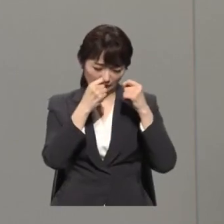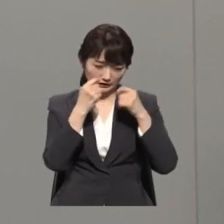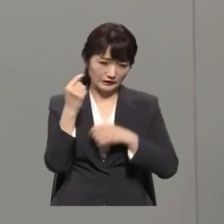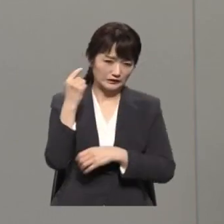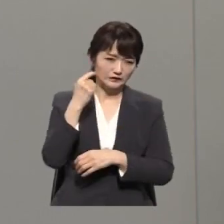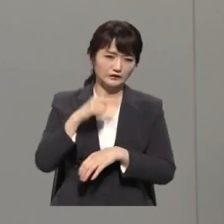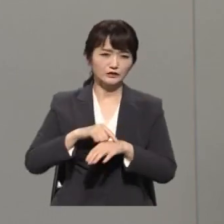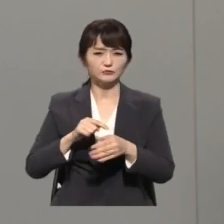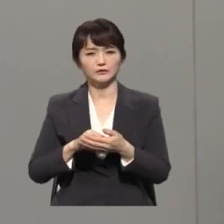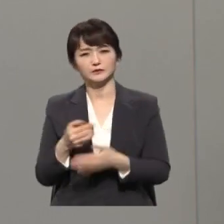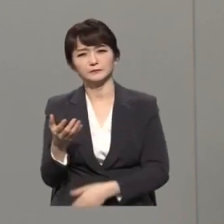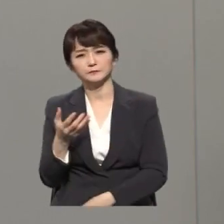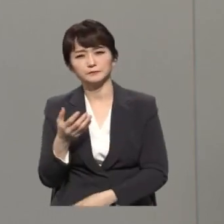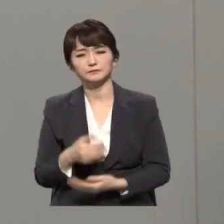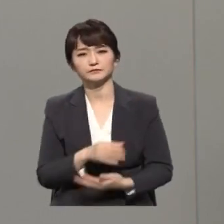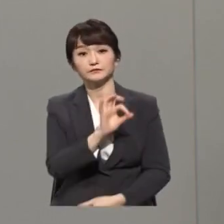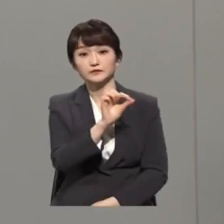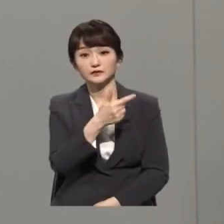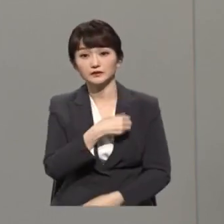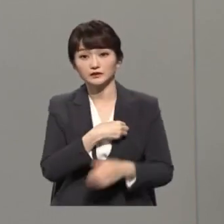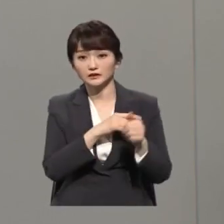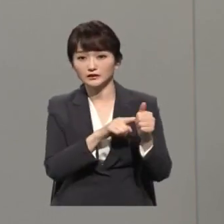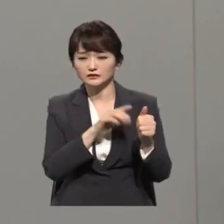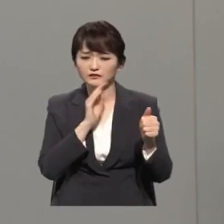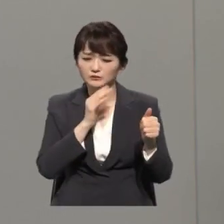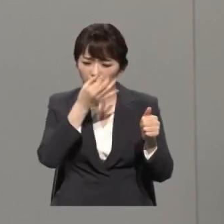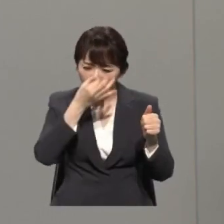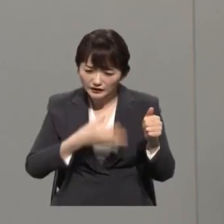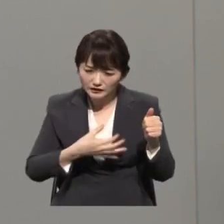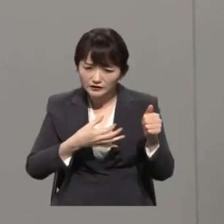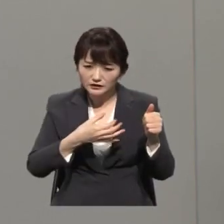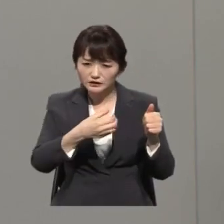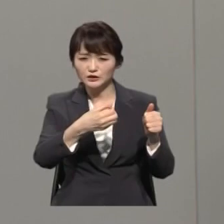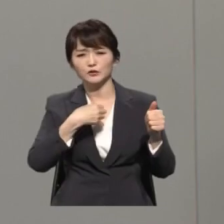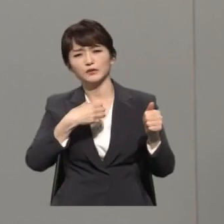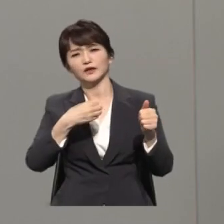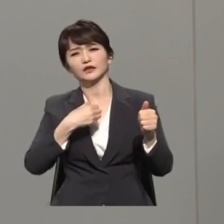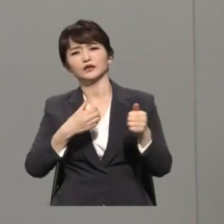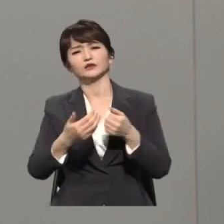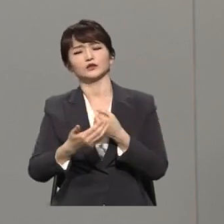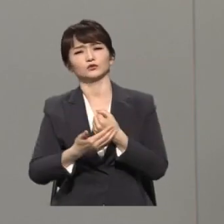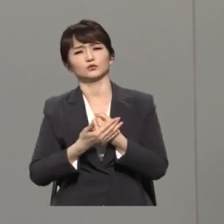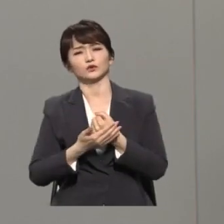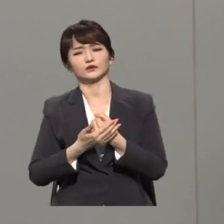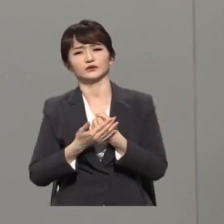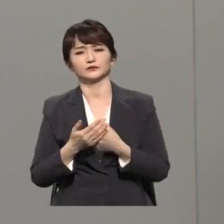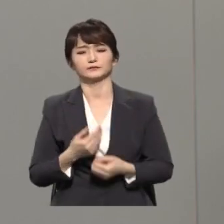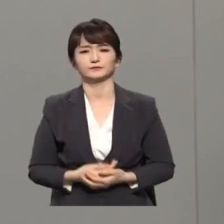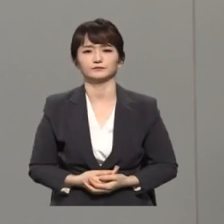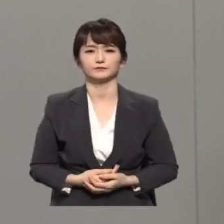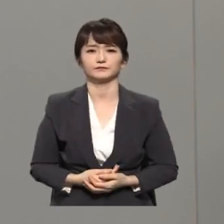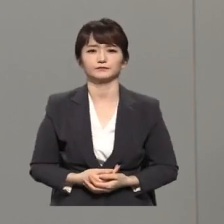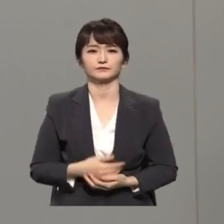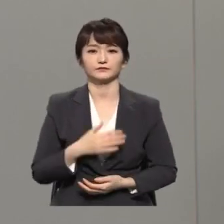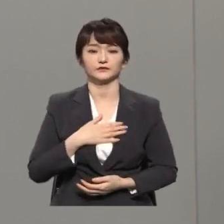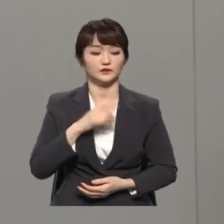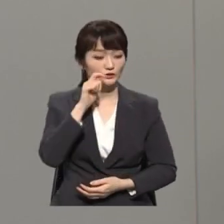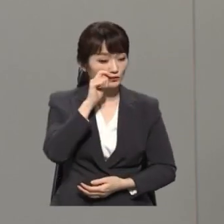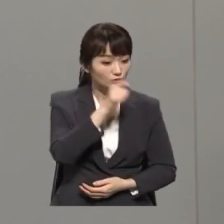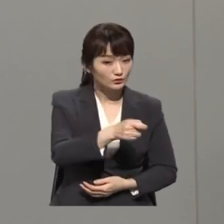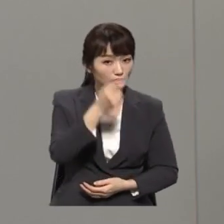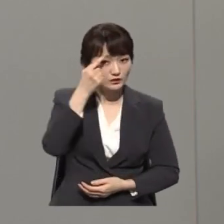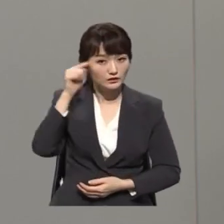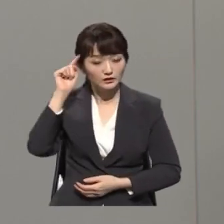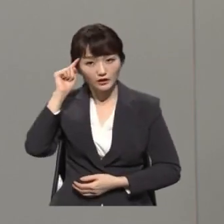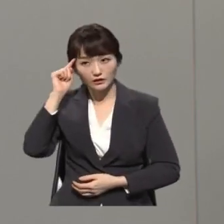아팠습니다 안드레이 의원은 정말 힘들다 형이 보아달라고 수 있습니다 저는 우크라이나와 러시아 간